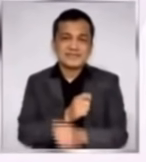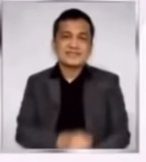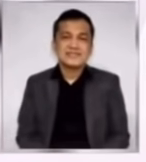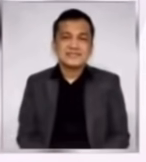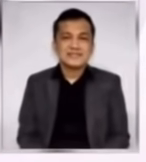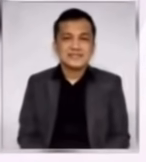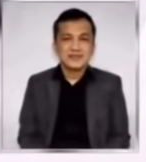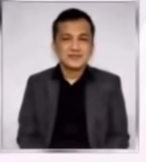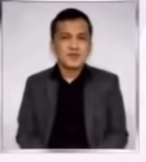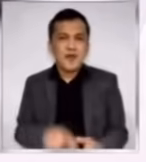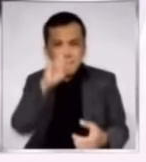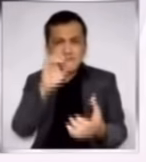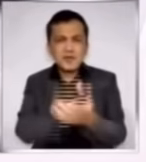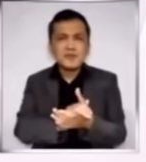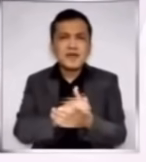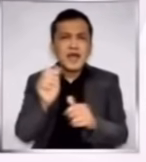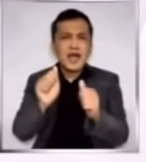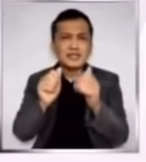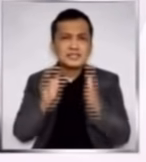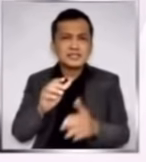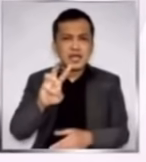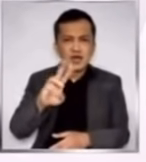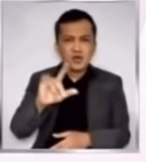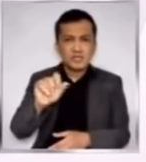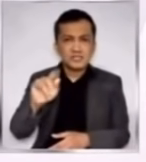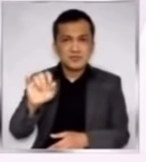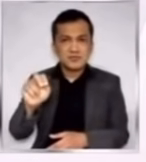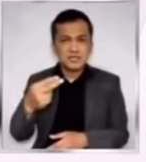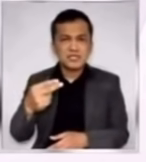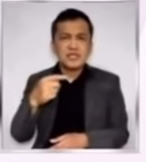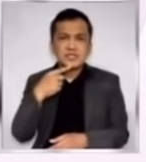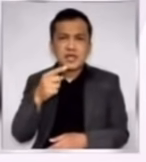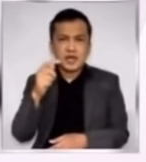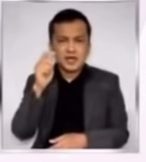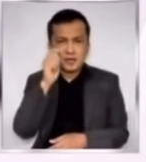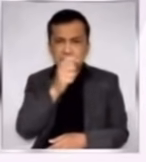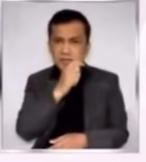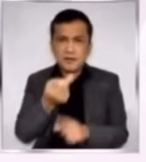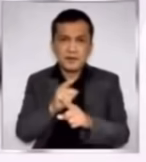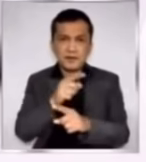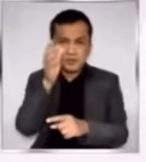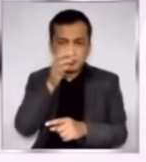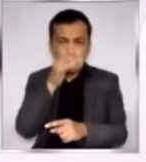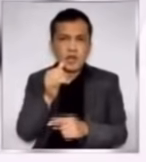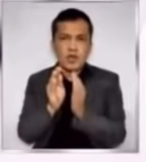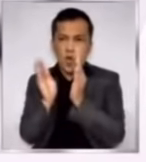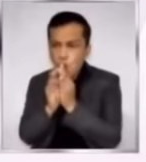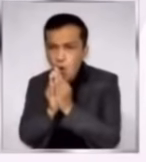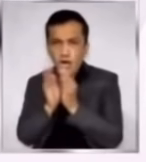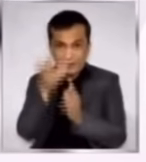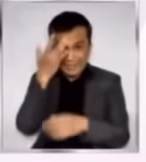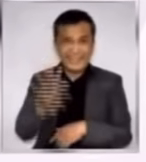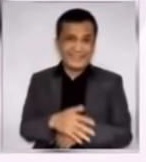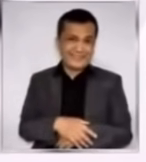Napabili bang Hollywood star na si Will Smith sa kambal mula sa Karkar, Cebu dahil sa galing nila sa pagbi-beatbox? Ano naman kaya reaction dyan